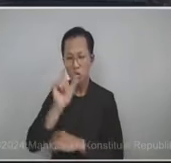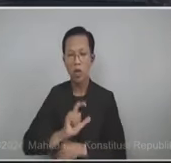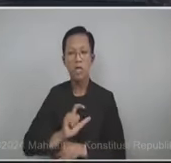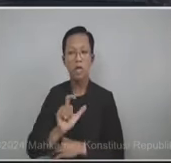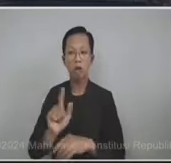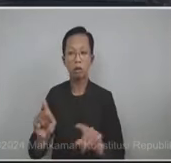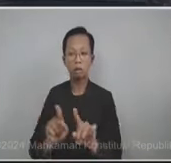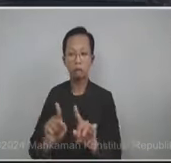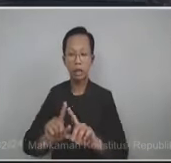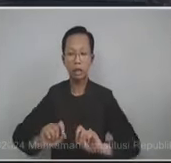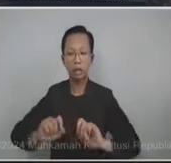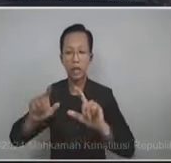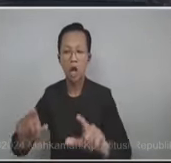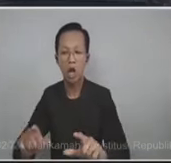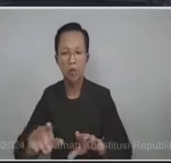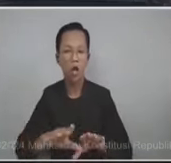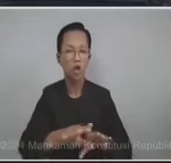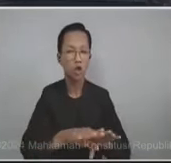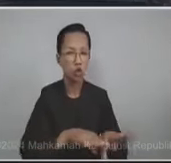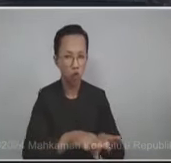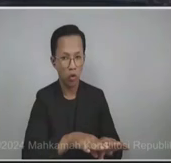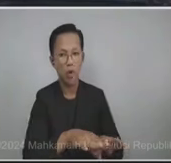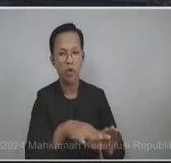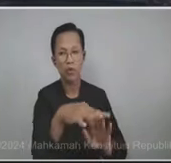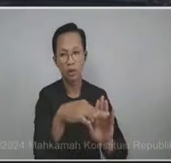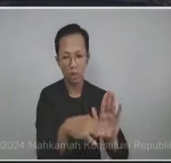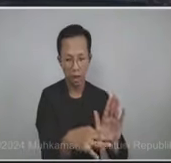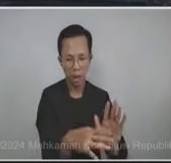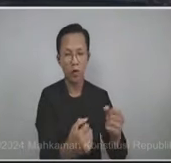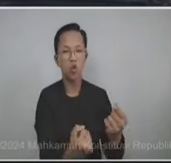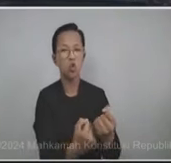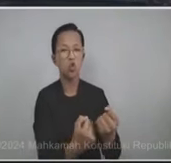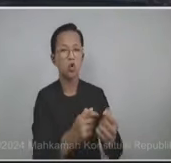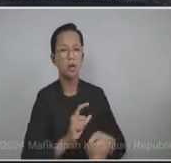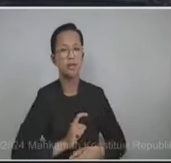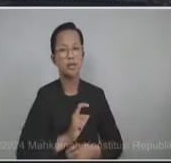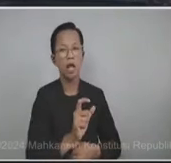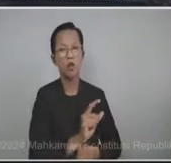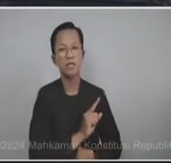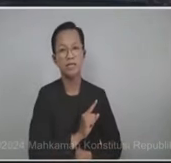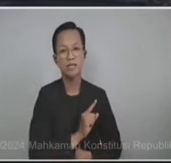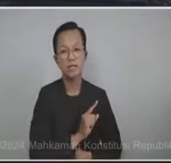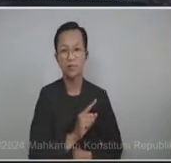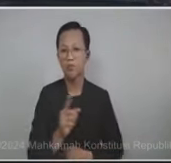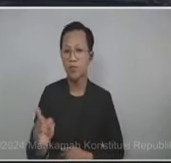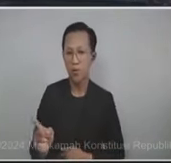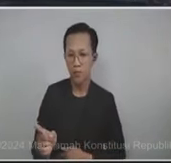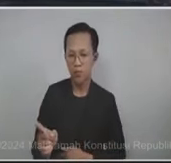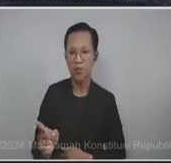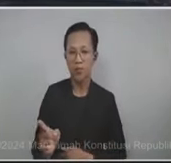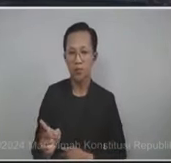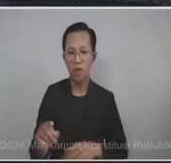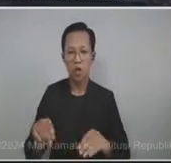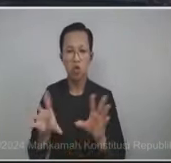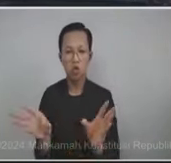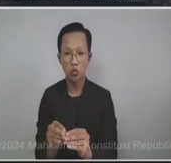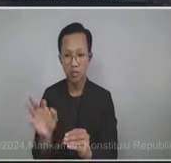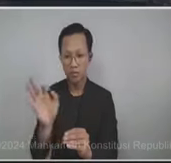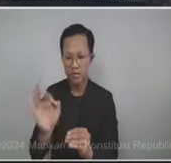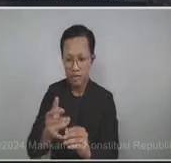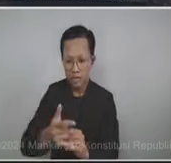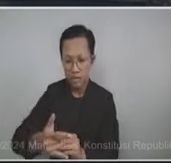pula diselaraskan dengan sa persentase dukungan calon perseorangan sebab mempertahankan persentase sebagaimana dimaksud dalam pasal